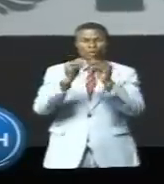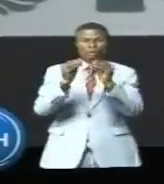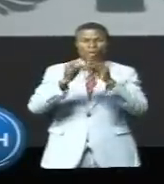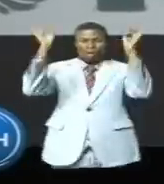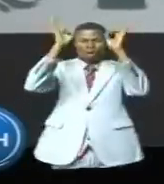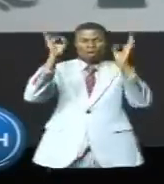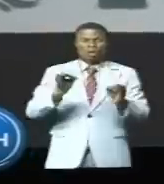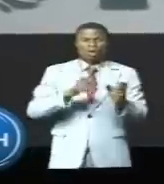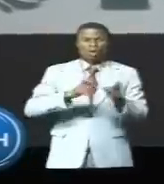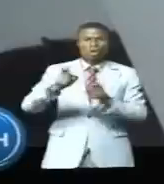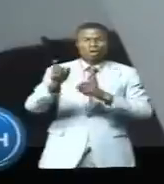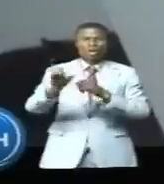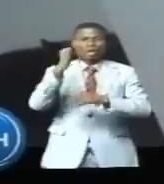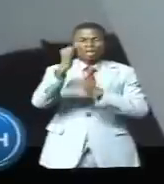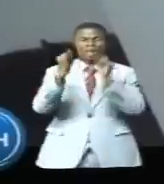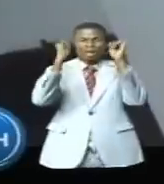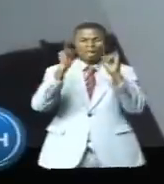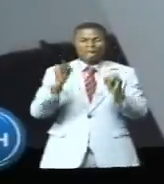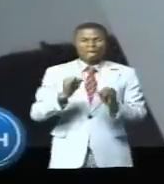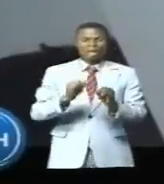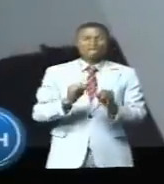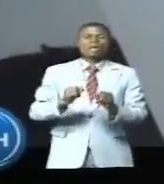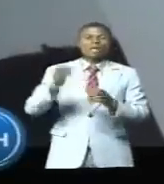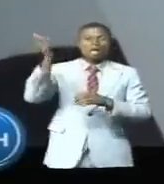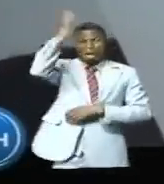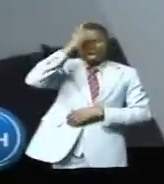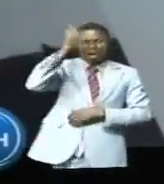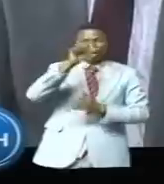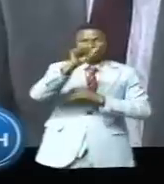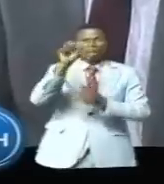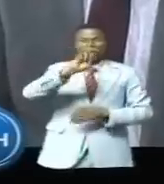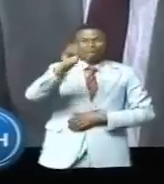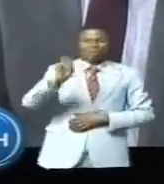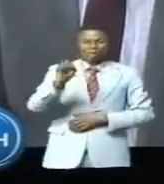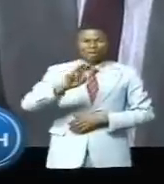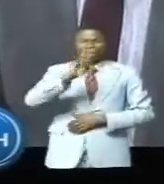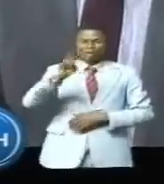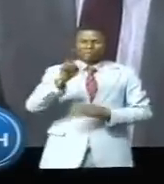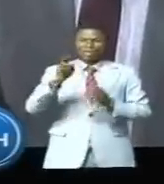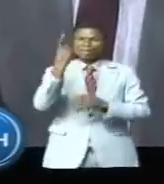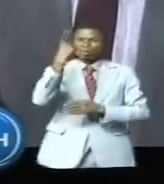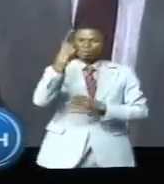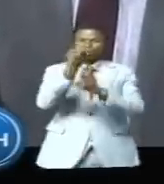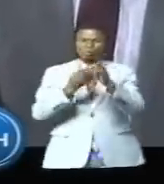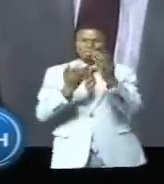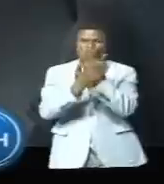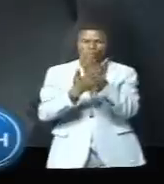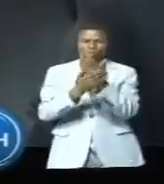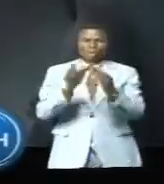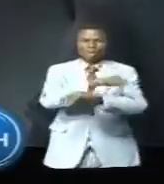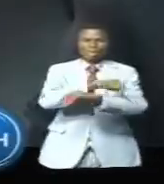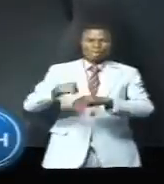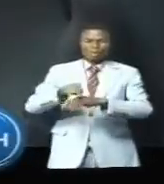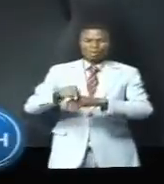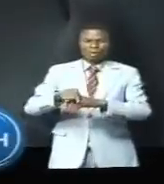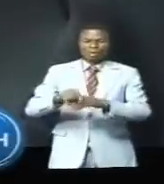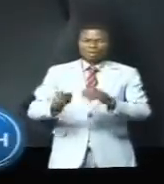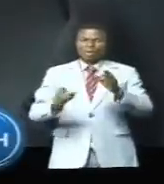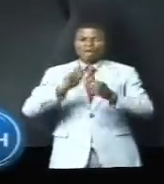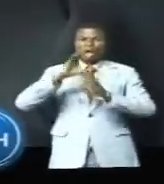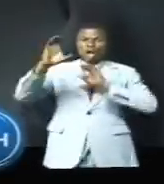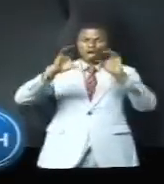de la gouvernance Internet sous-région Afrique centrale, ce vendredi 1er juillet 2022 par les directeurs du cabinet des postes